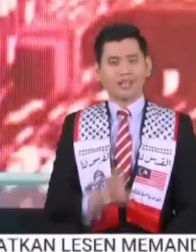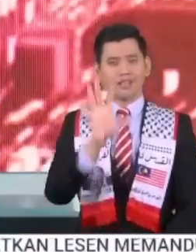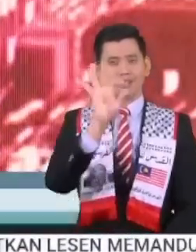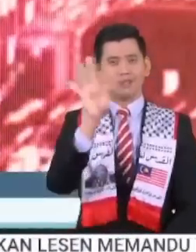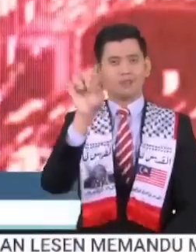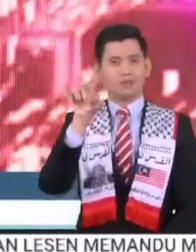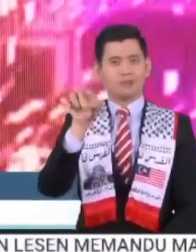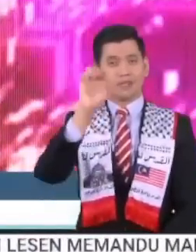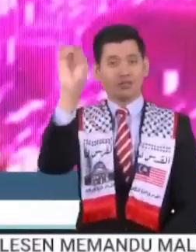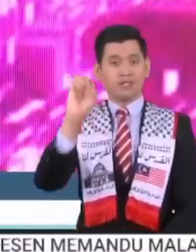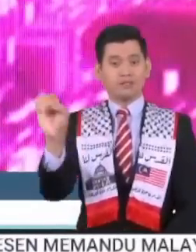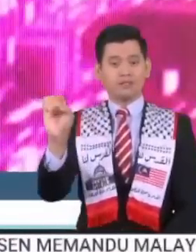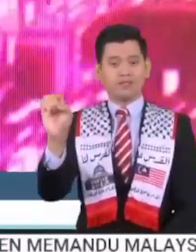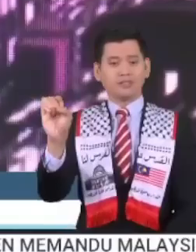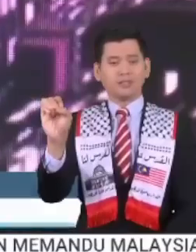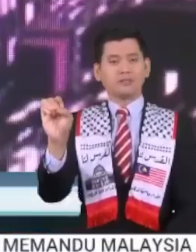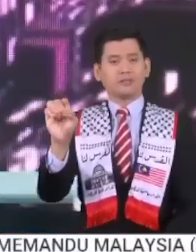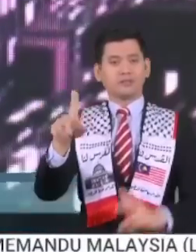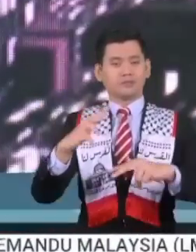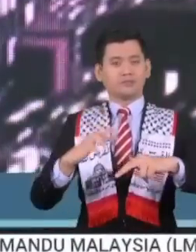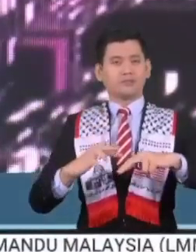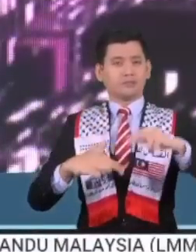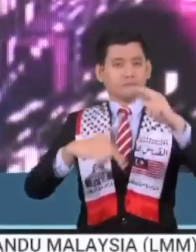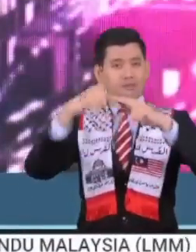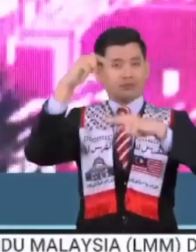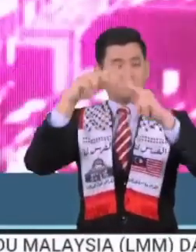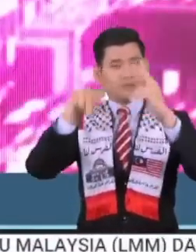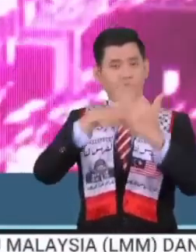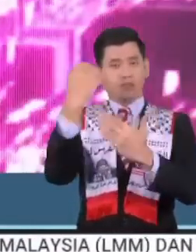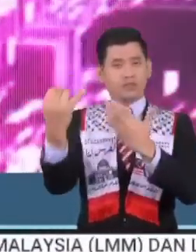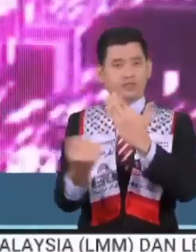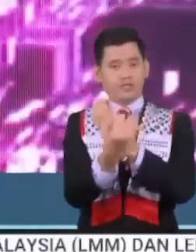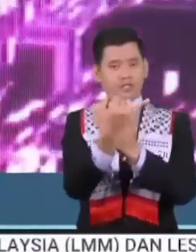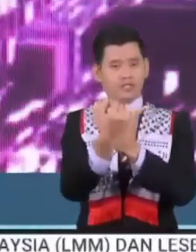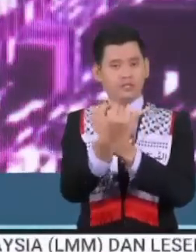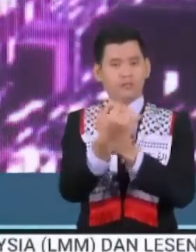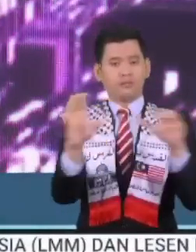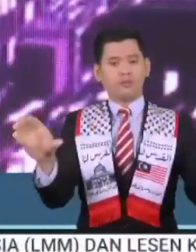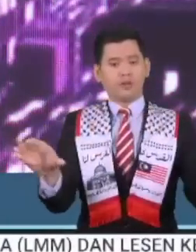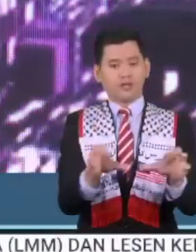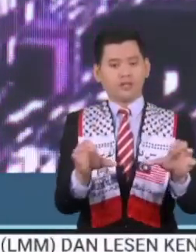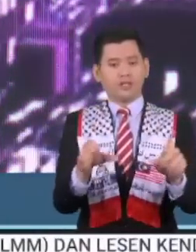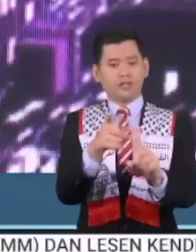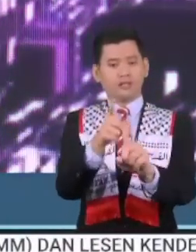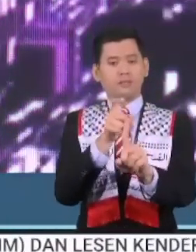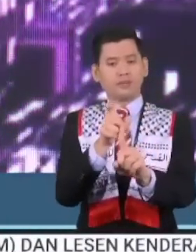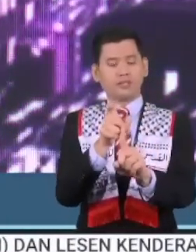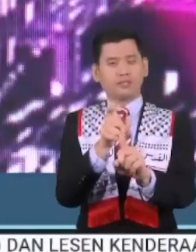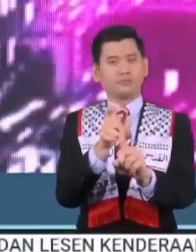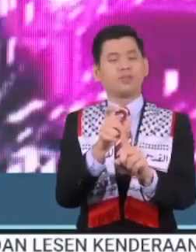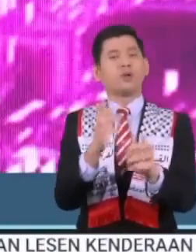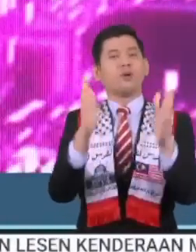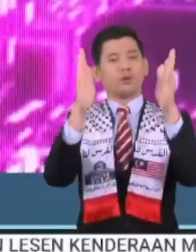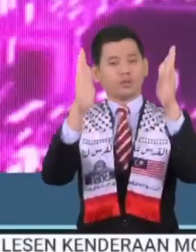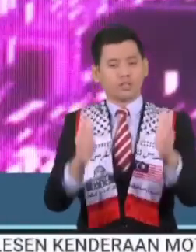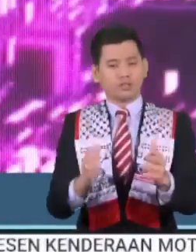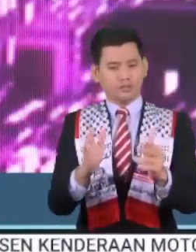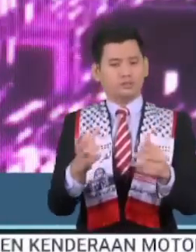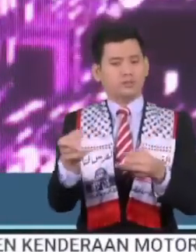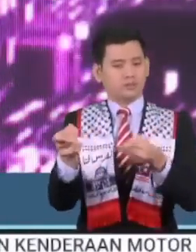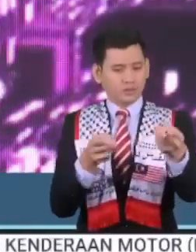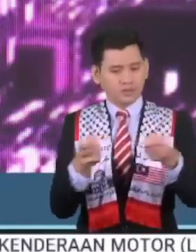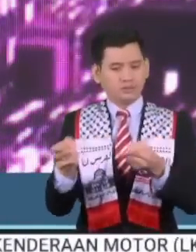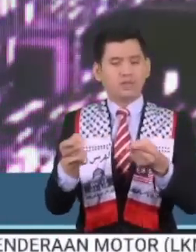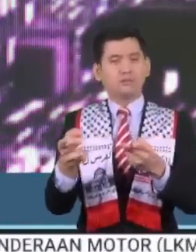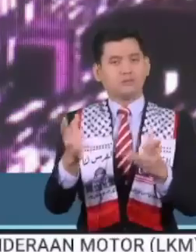...91% of these projects are proudly managed by our local contractors. A big testament to their expertise